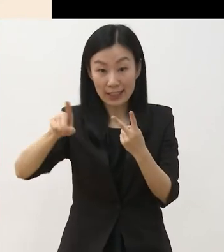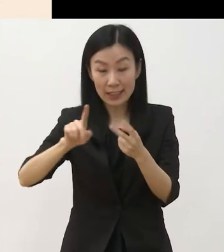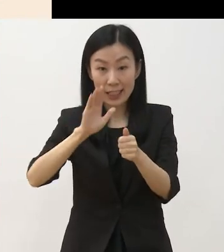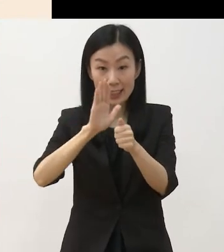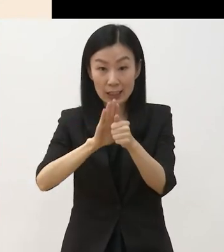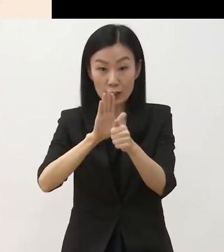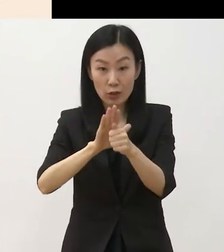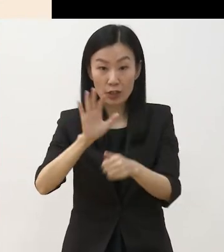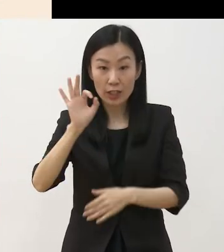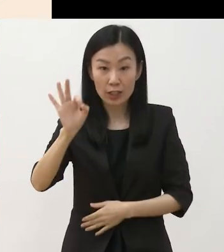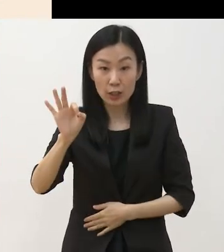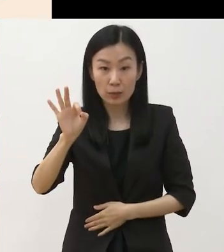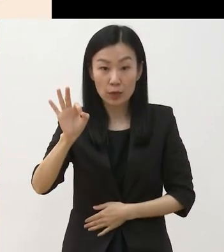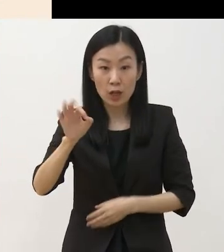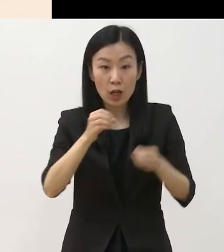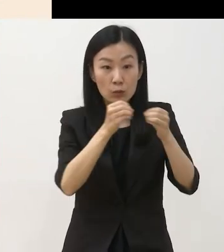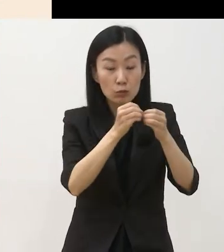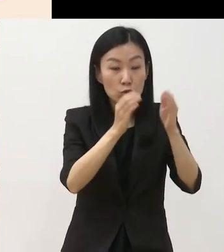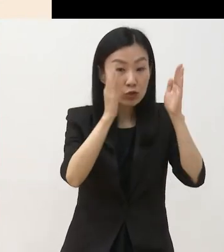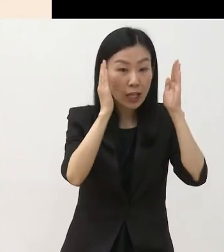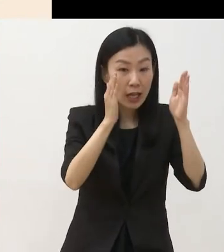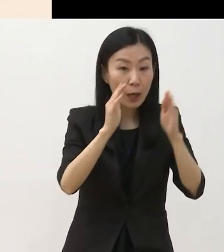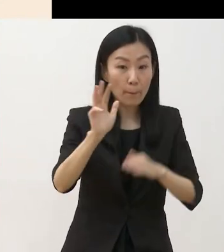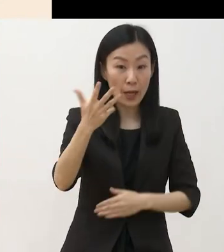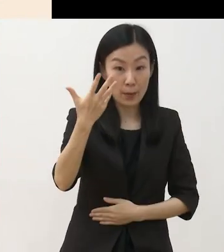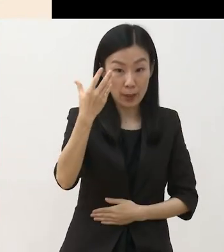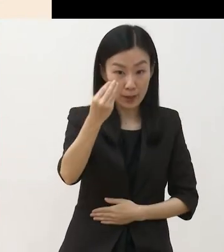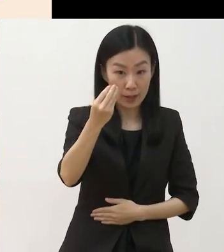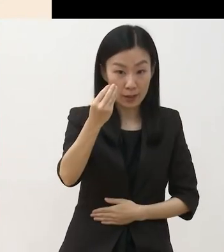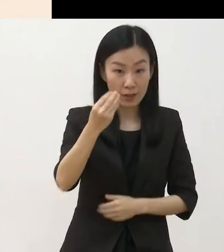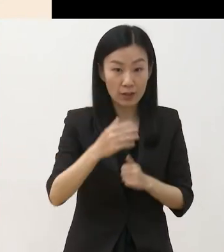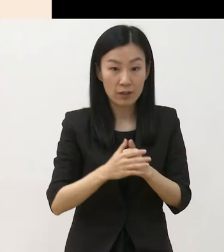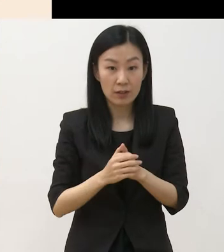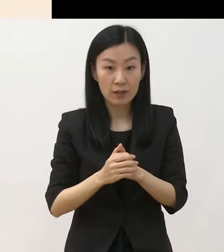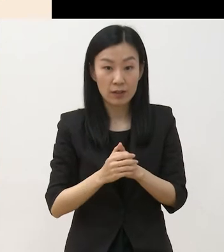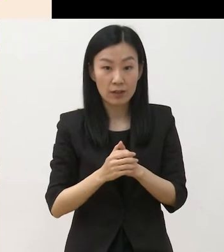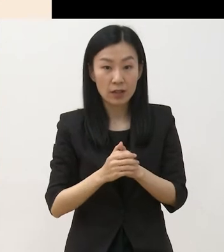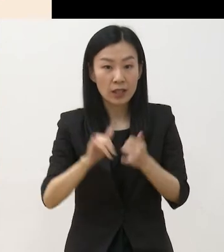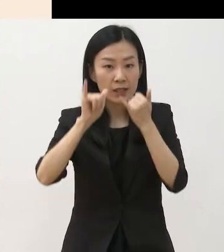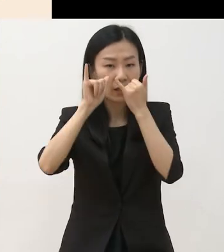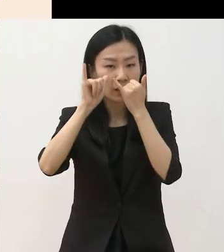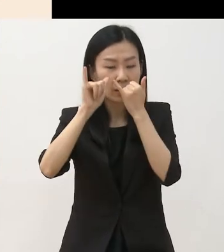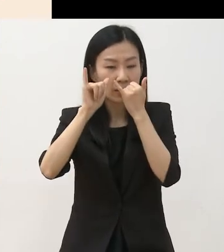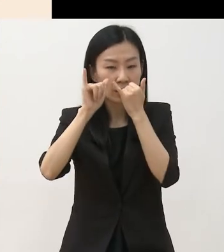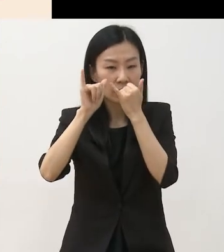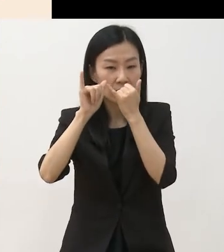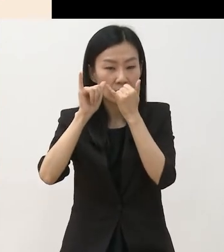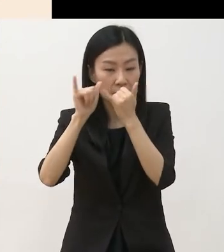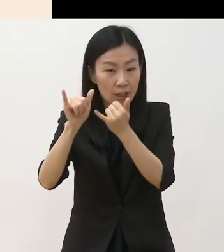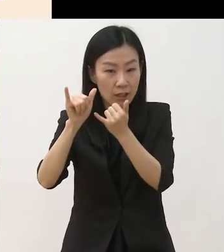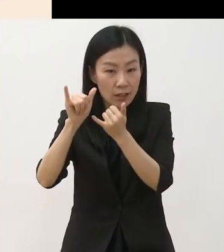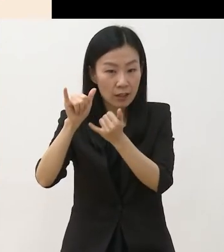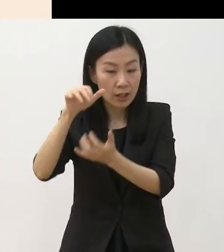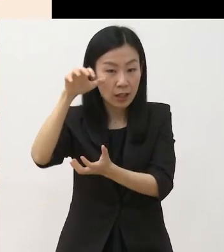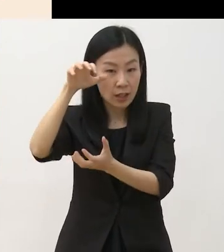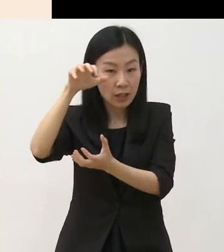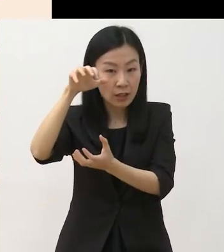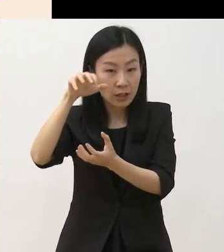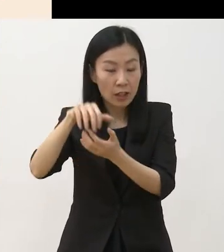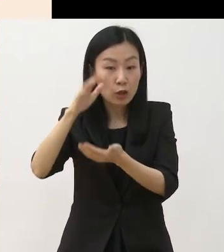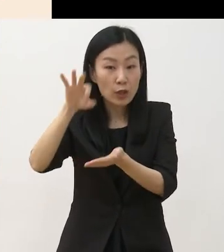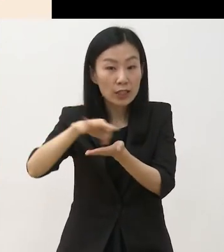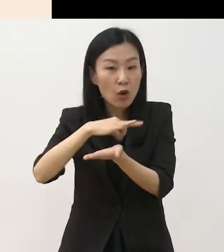금액들은 문학 분야는 아까 말씀드렸듯이 800만 원, 포상금으로 정액 지원을 받고 정산의 절차는